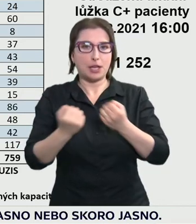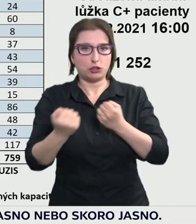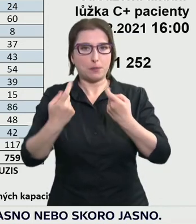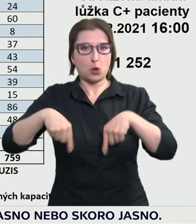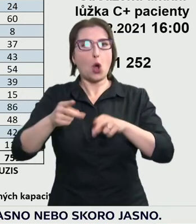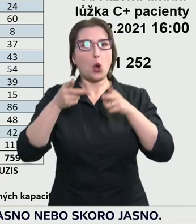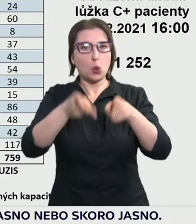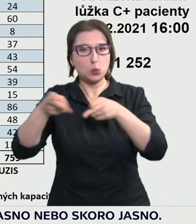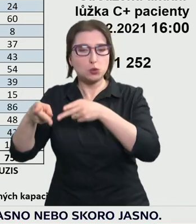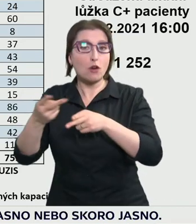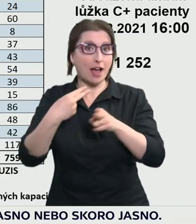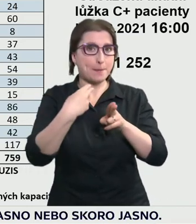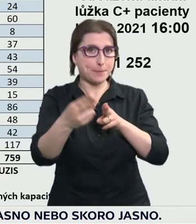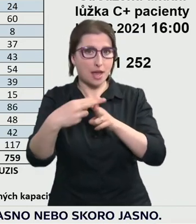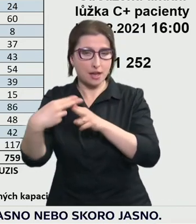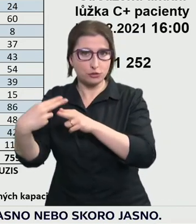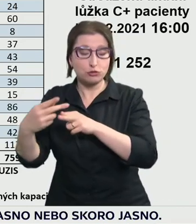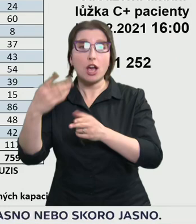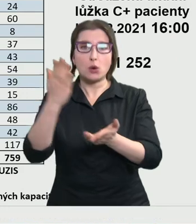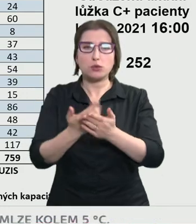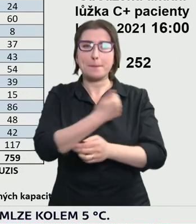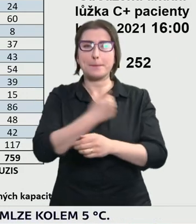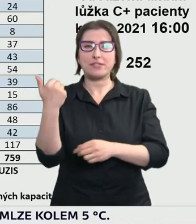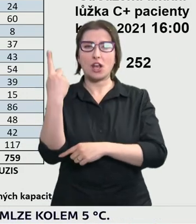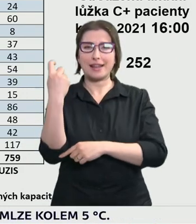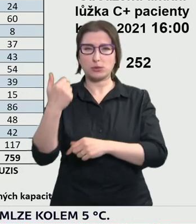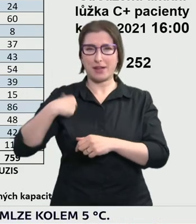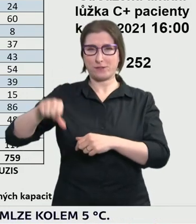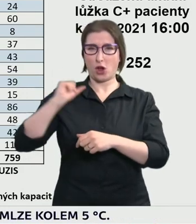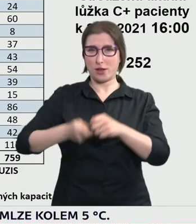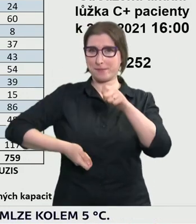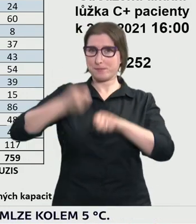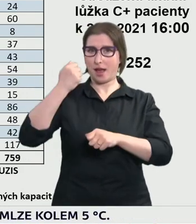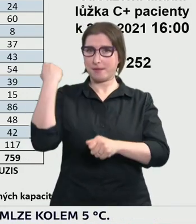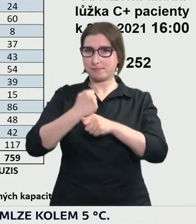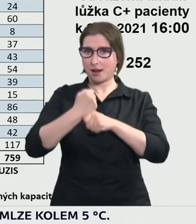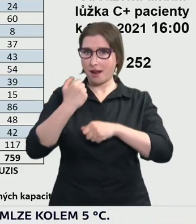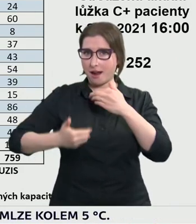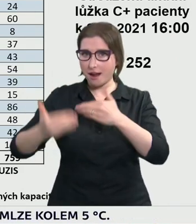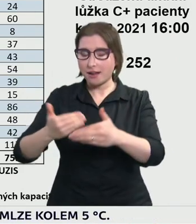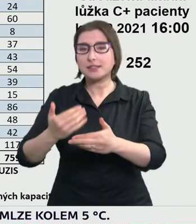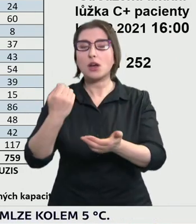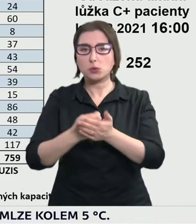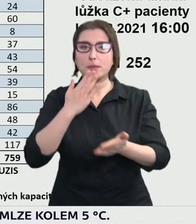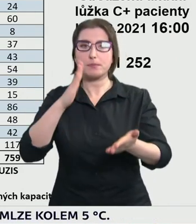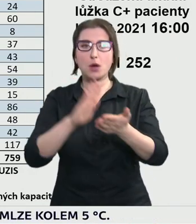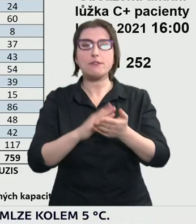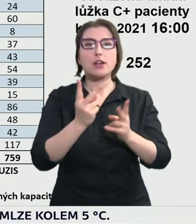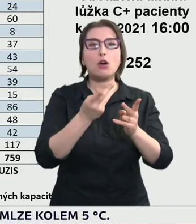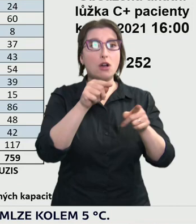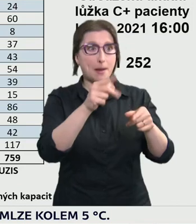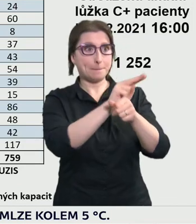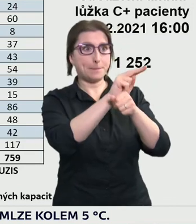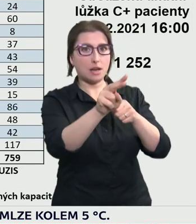byl spuštěn 1. listopadu loňského roku a který doposud zařídil nebo pomohl skoordinovat překlady více